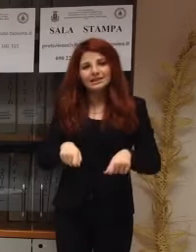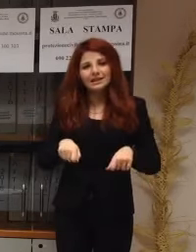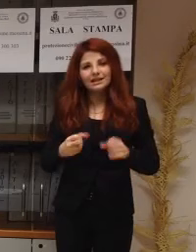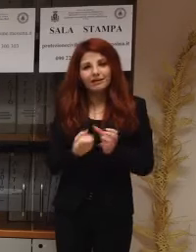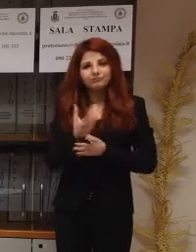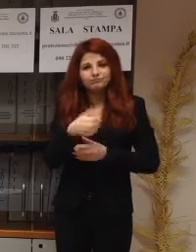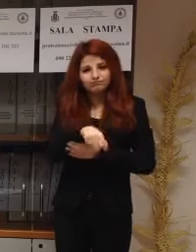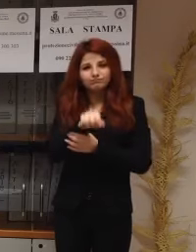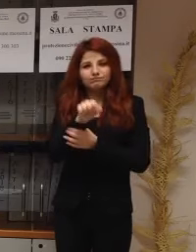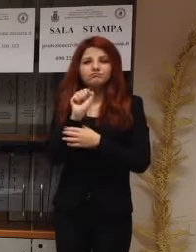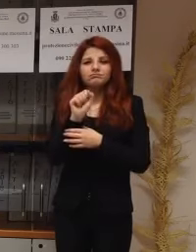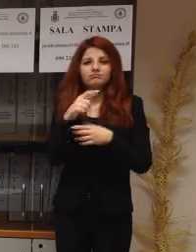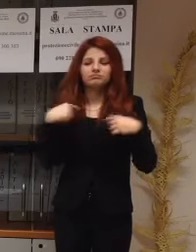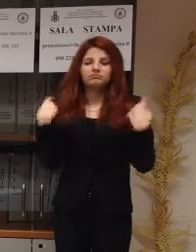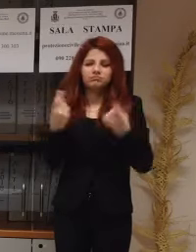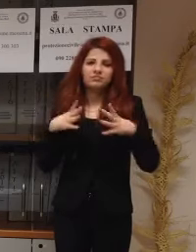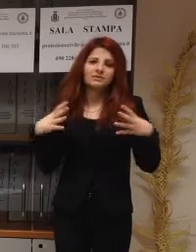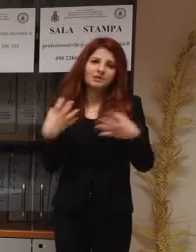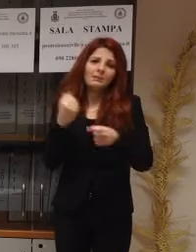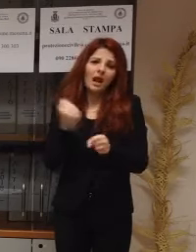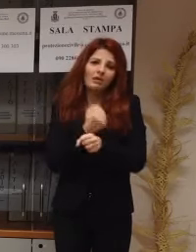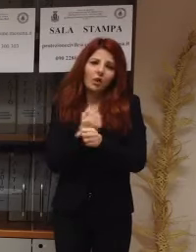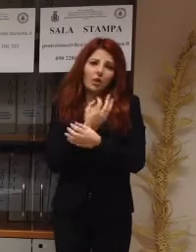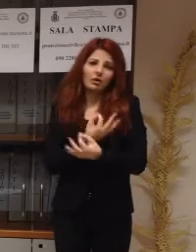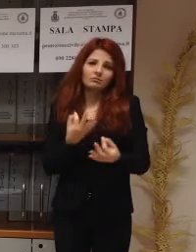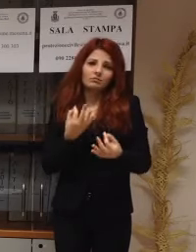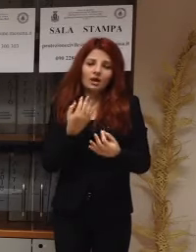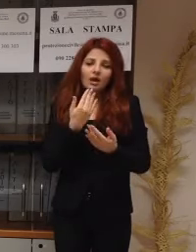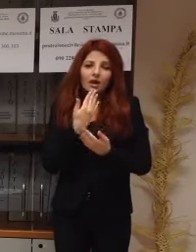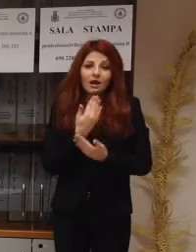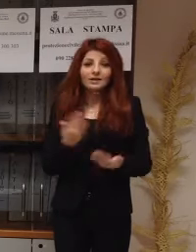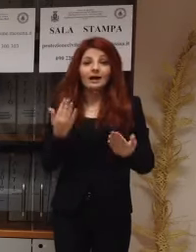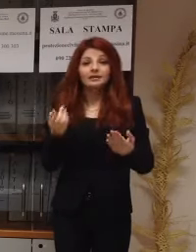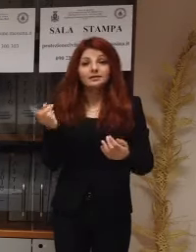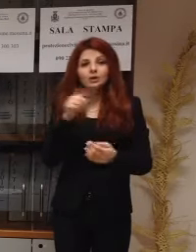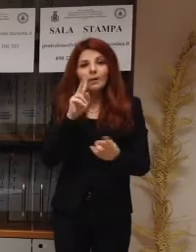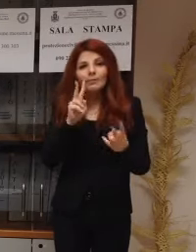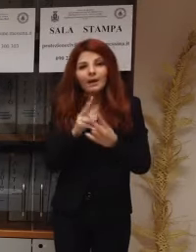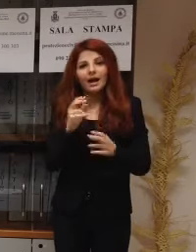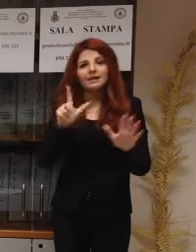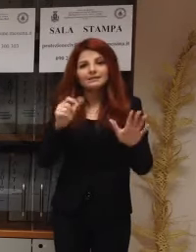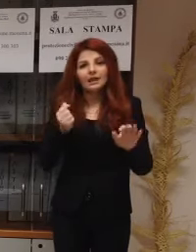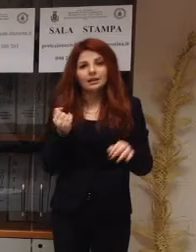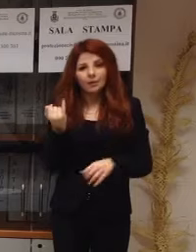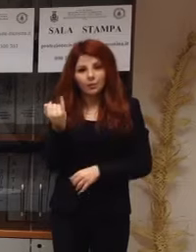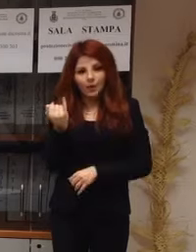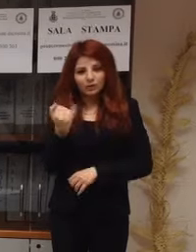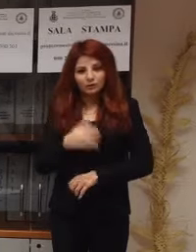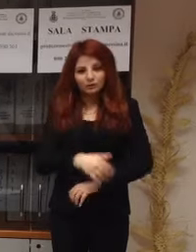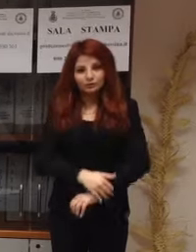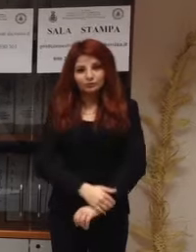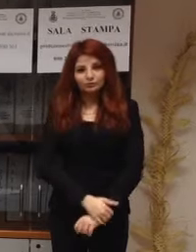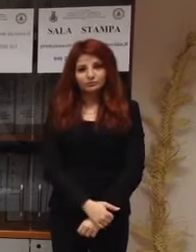Lavoriamo assieme per questo. Grazie e ci vediamo domani alle 18:45.